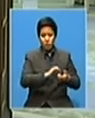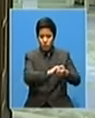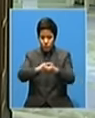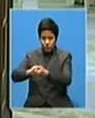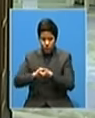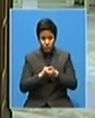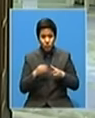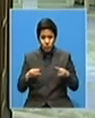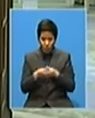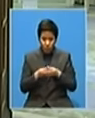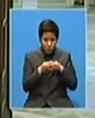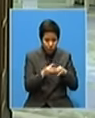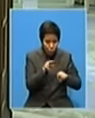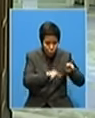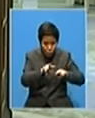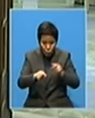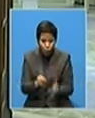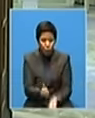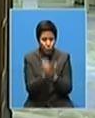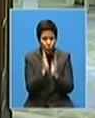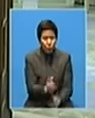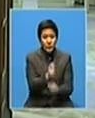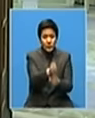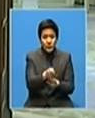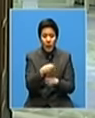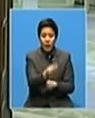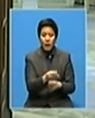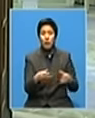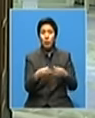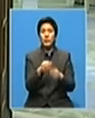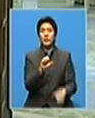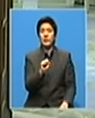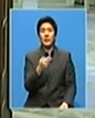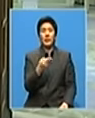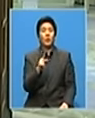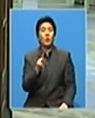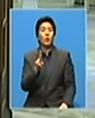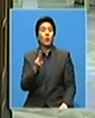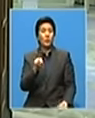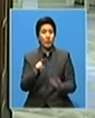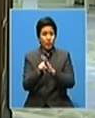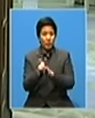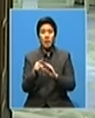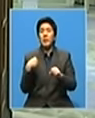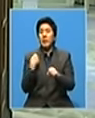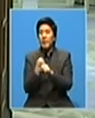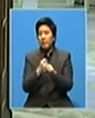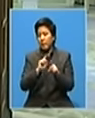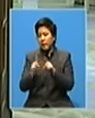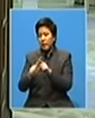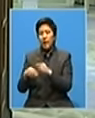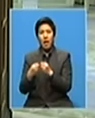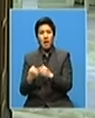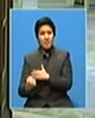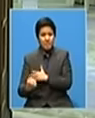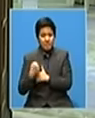ที่เข้าไปดูแลช่วยเหลือเกษตรกรแล้วก็สร้างความเข้มแข็งให้สหกรณ์ในทุกจังหวัดนะครับให้เข้มแข็งให้ได้จะได้เป็นตัวกล